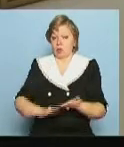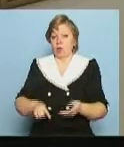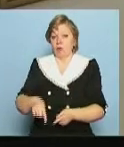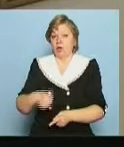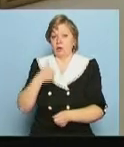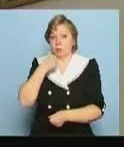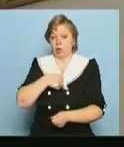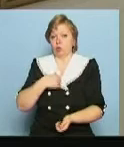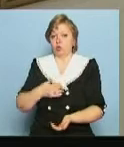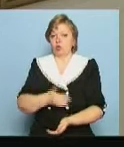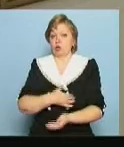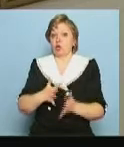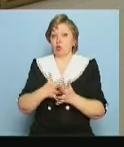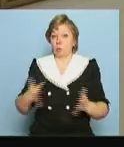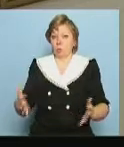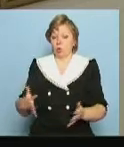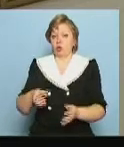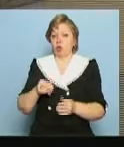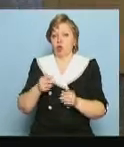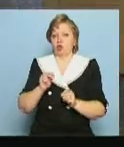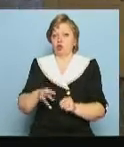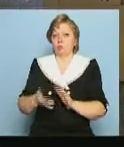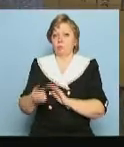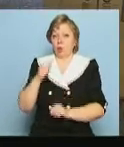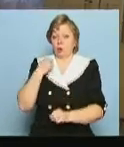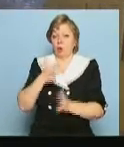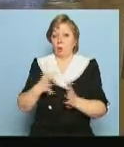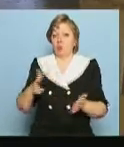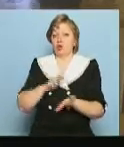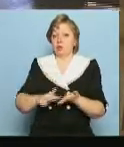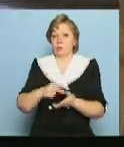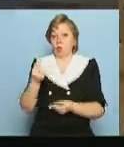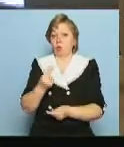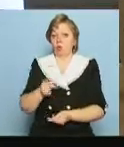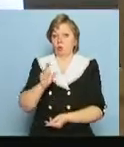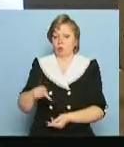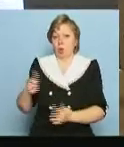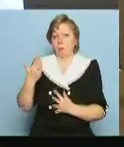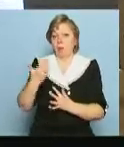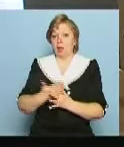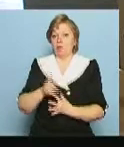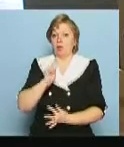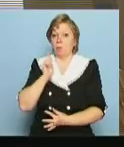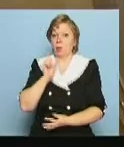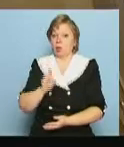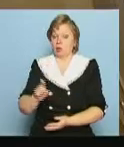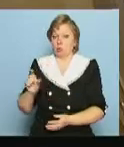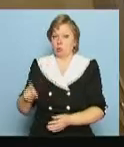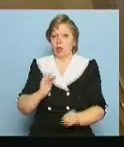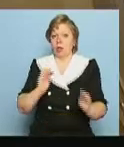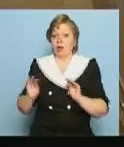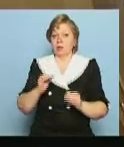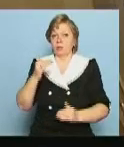Большой Волге объявилось больше, чем обычно, более 80 художников. Причем почти половина – молодежь. Экспонатов накопилось так